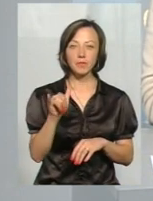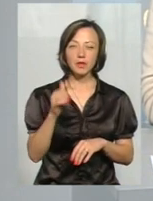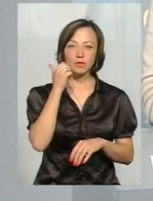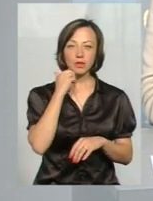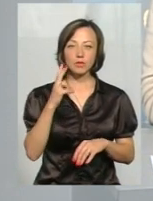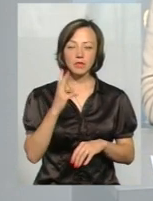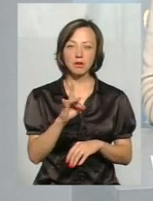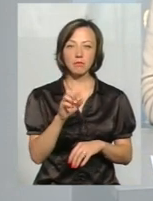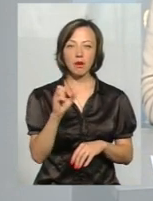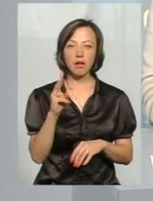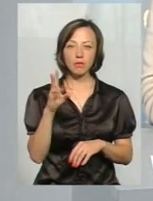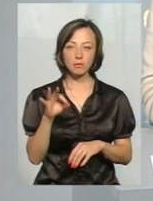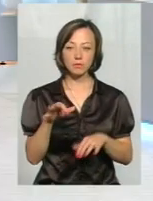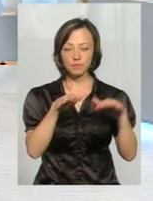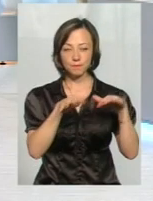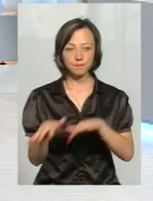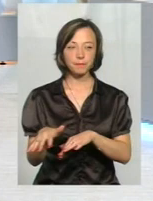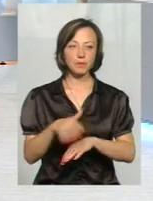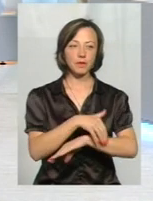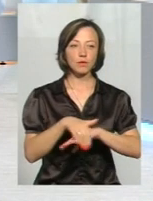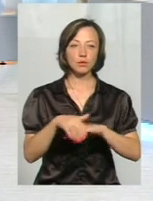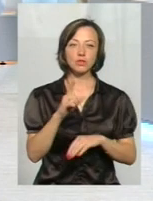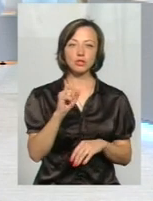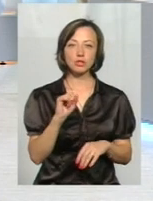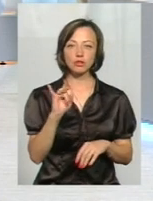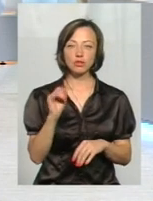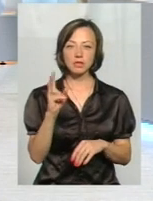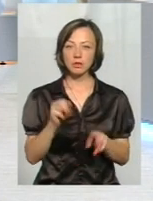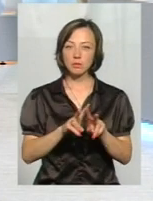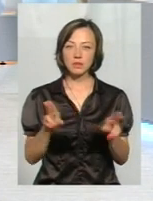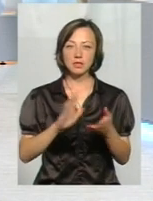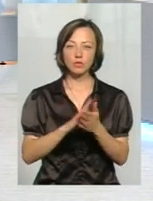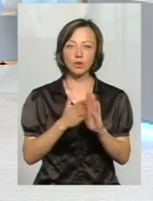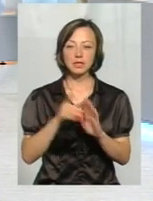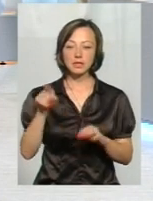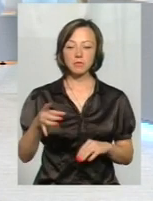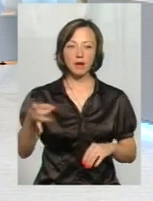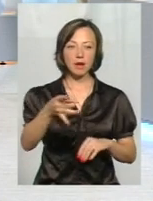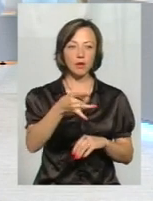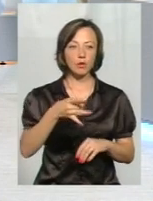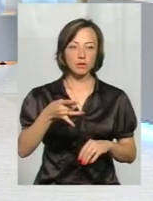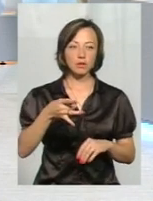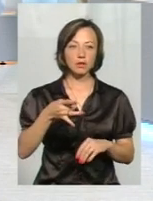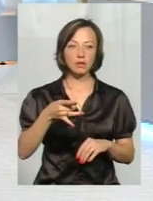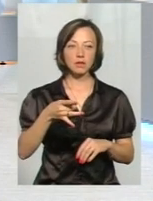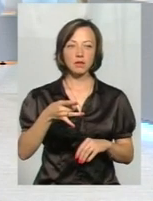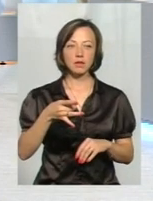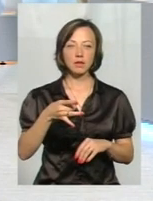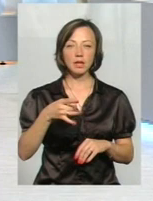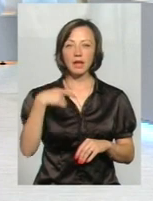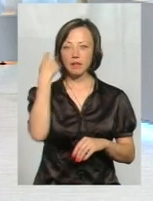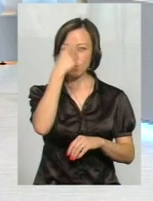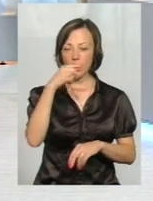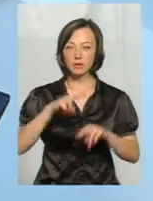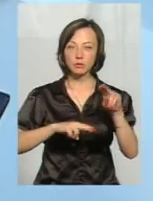маршал Рибалко. От, така ж ситуація в нас проводиться на тих районах, є масив індивідуальної забудови,